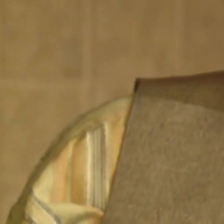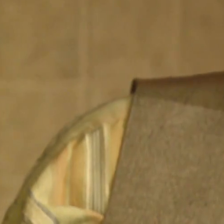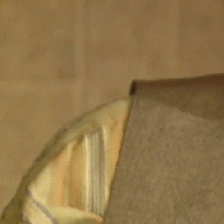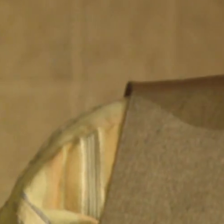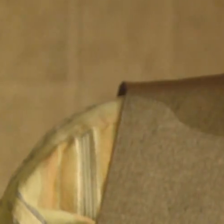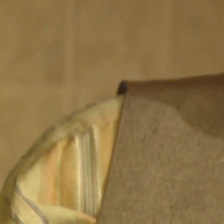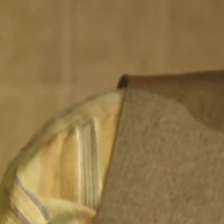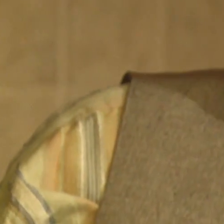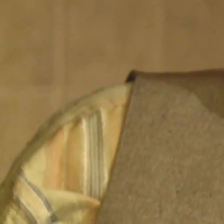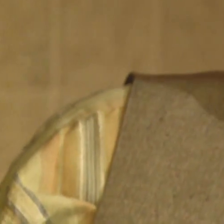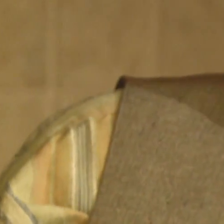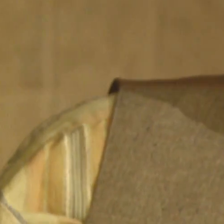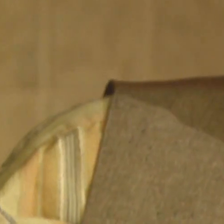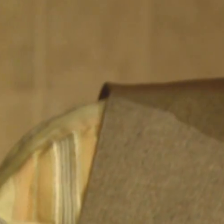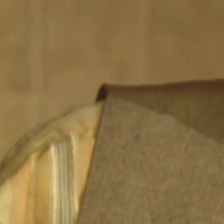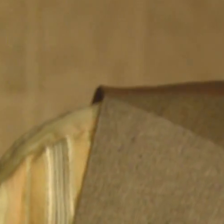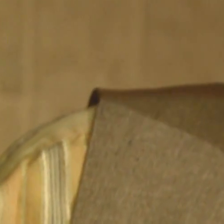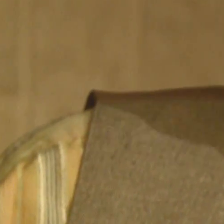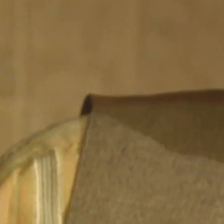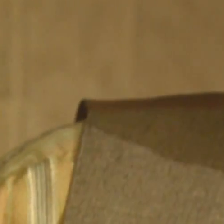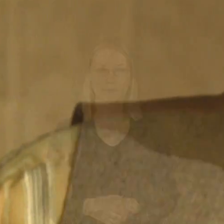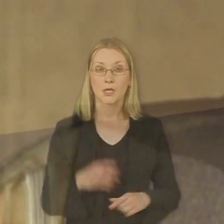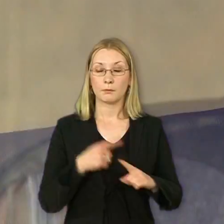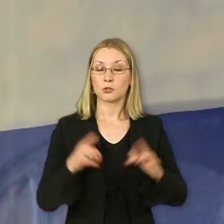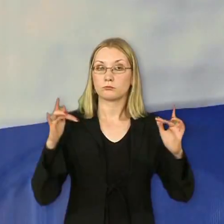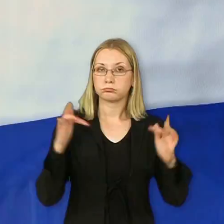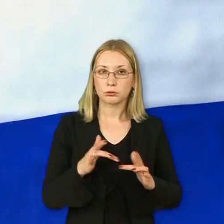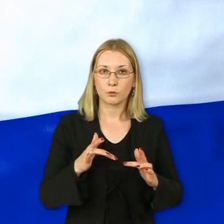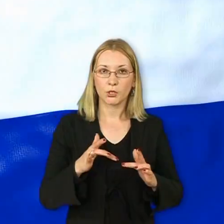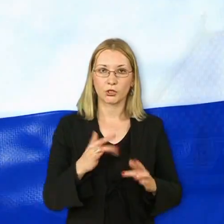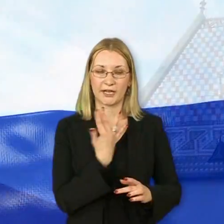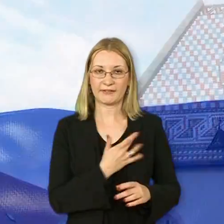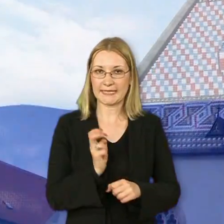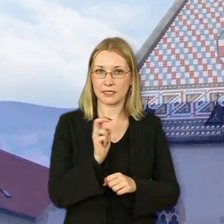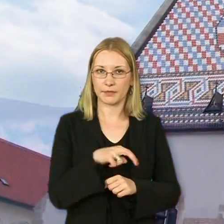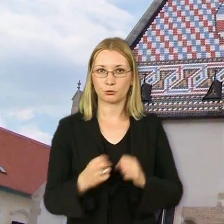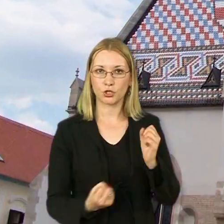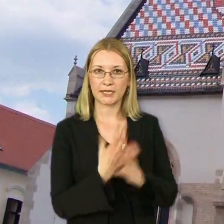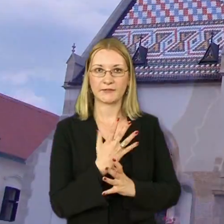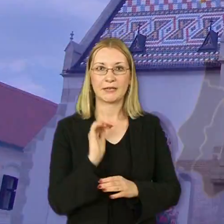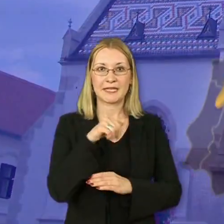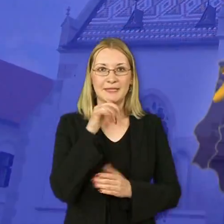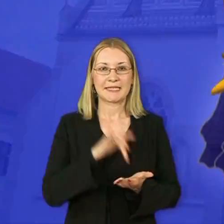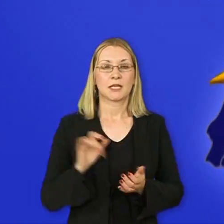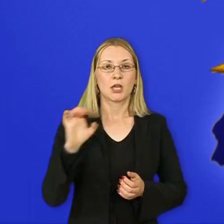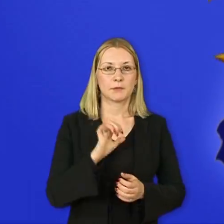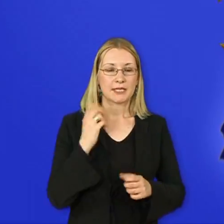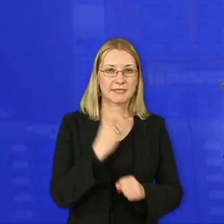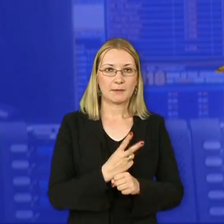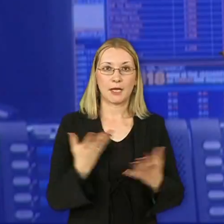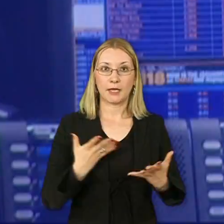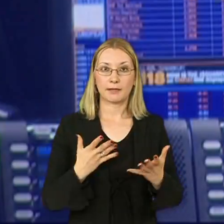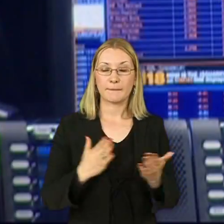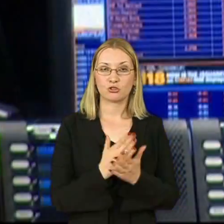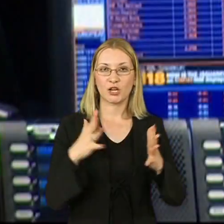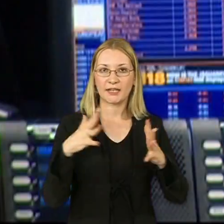meni miriše na neku novu jugu. Upravo suprotno, Hrvatska se pridružuje razvijenim zapadnim i